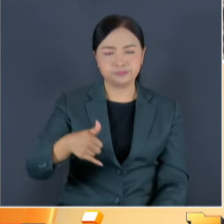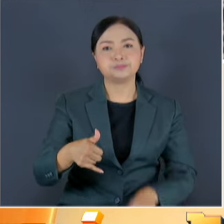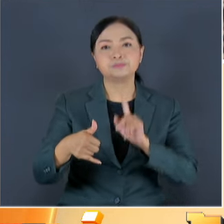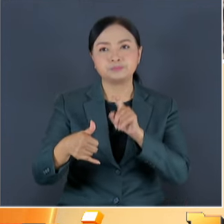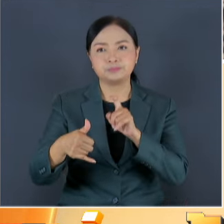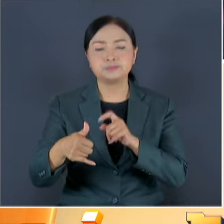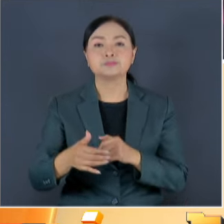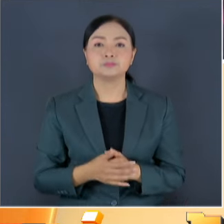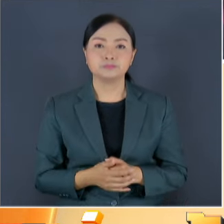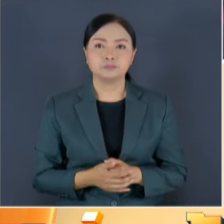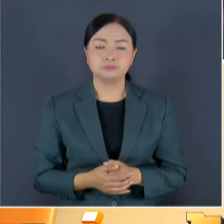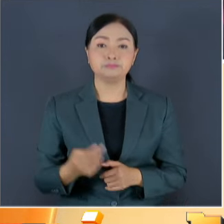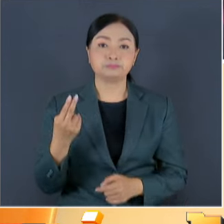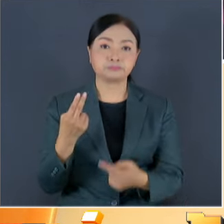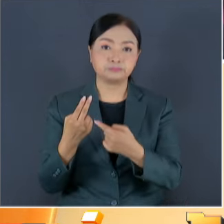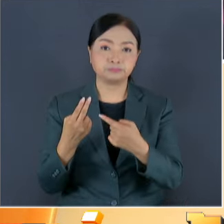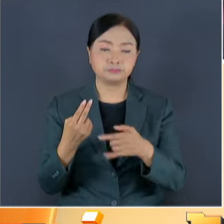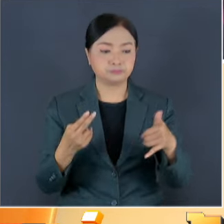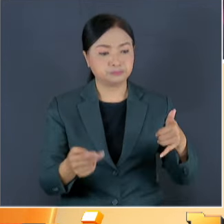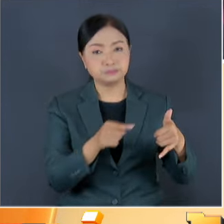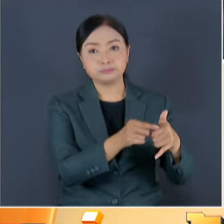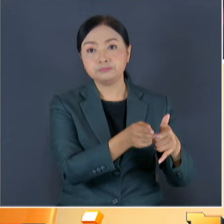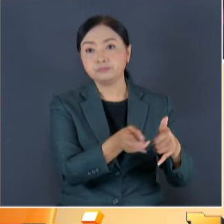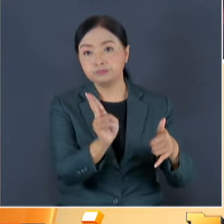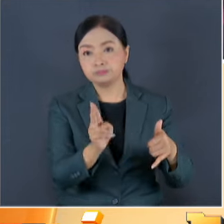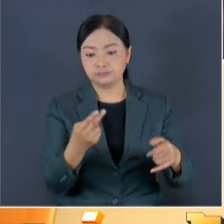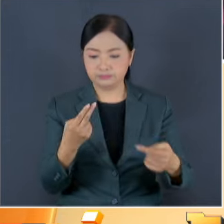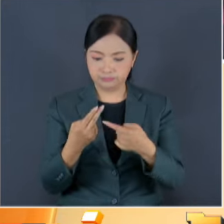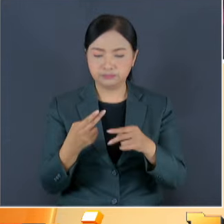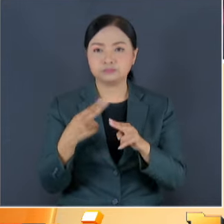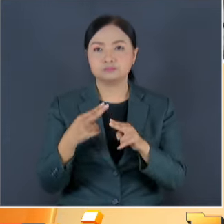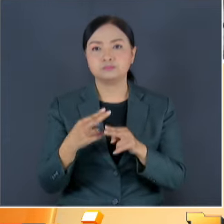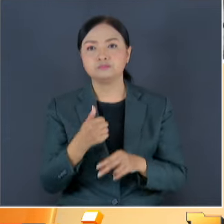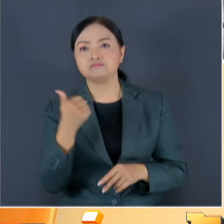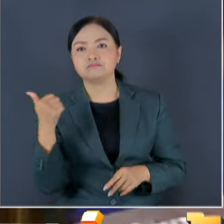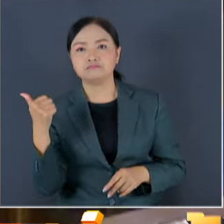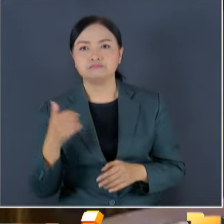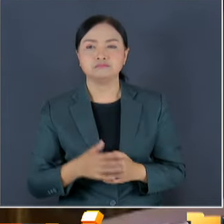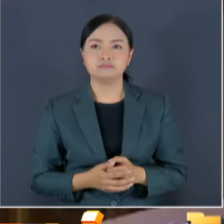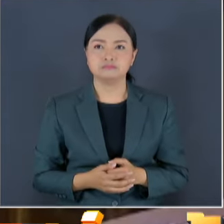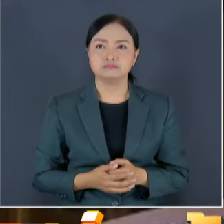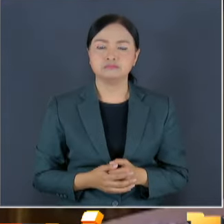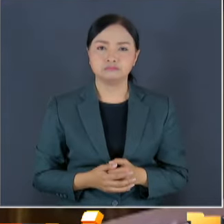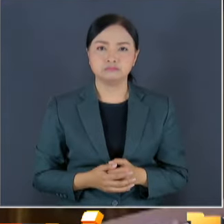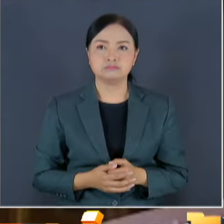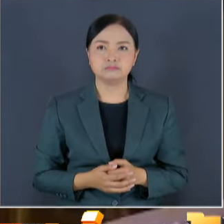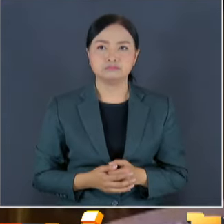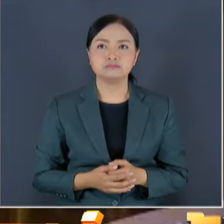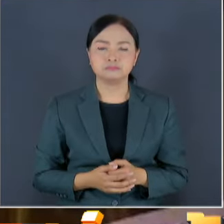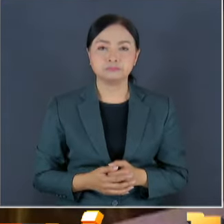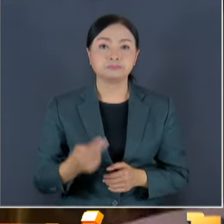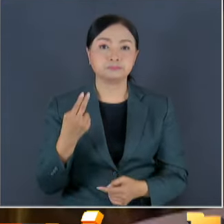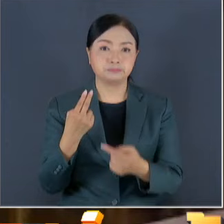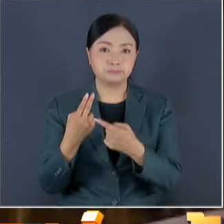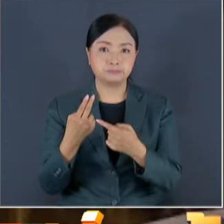ำหลังจากตรวจสอบพบว่าปืนที่เสียชัดใช้ก่อเหตุเนี่ยเป็นชื่อบุคคลอื่นครับ อันนี้ของห้วยขวางเนี่ยอาวุธปื